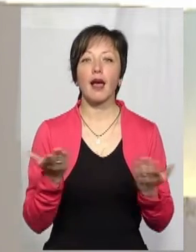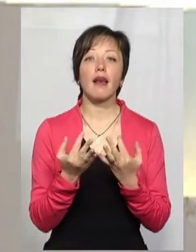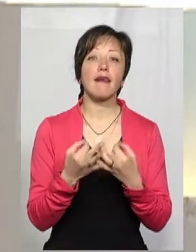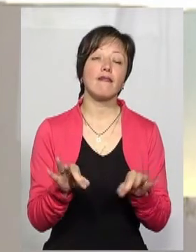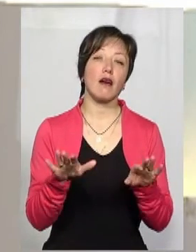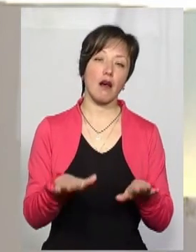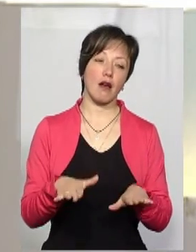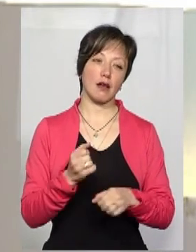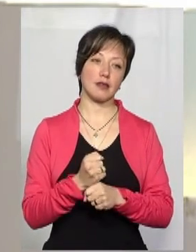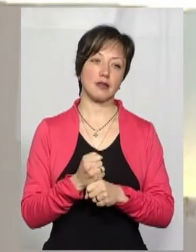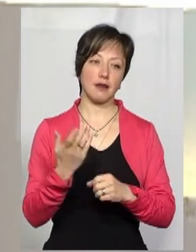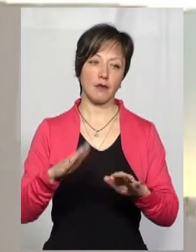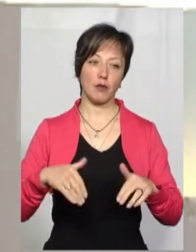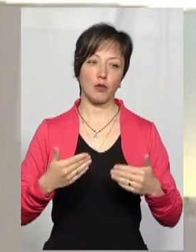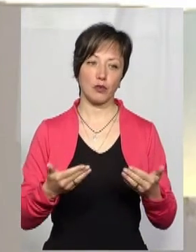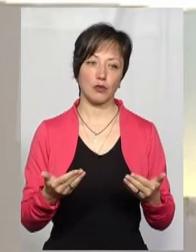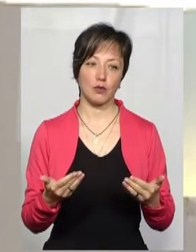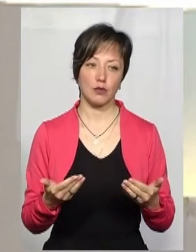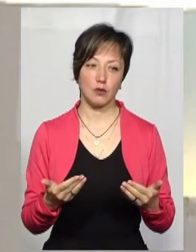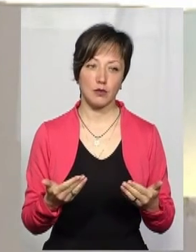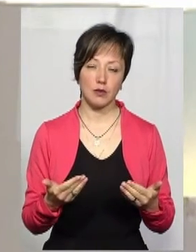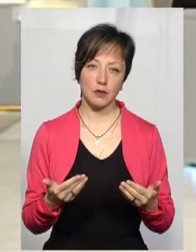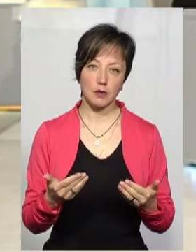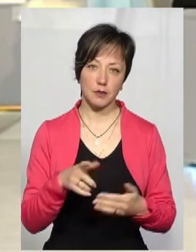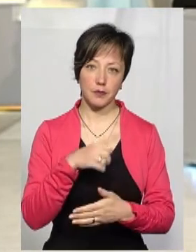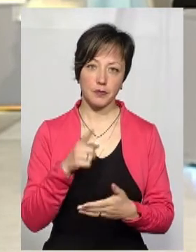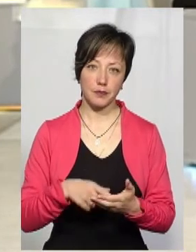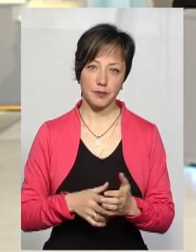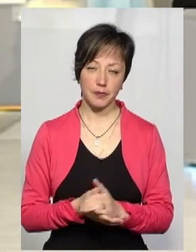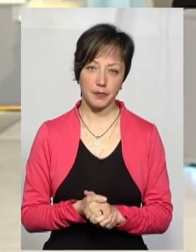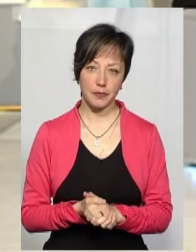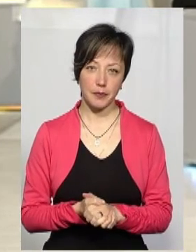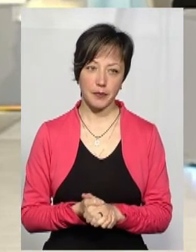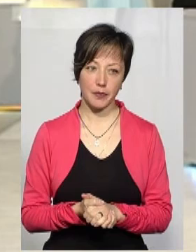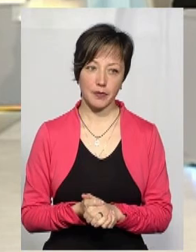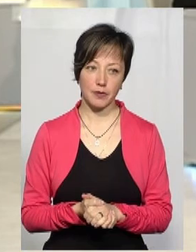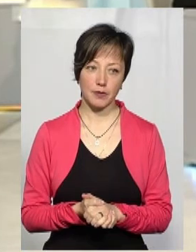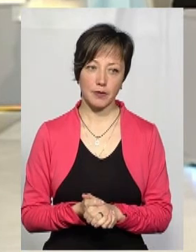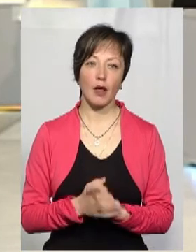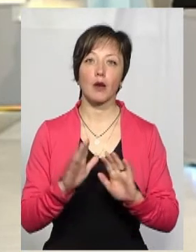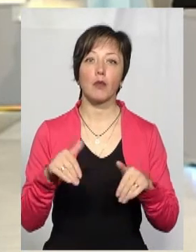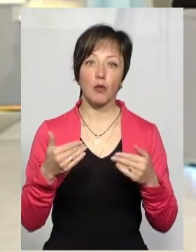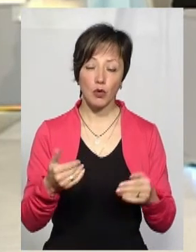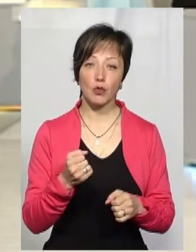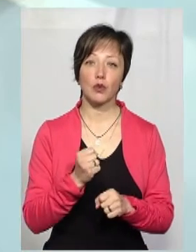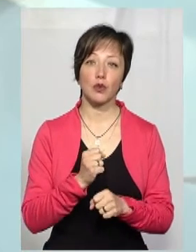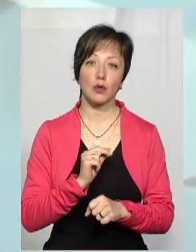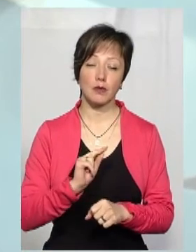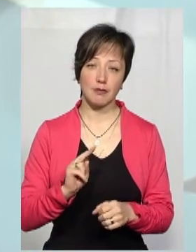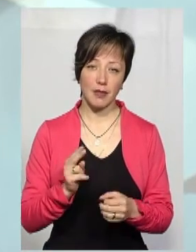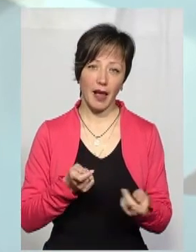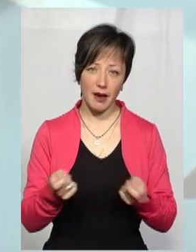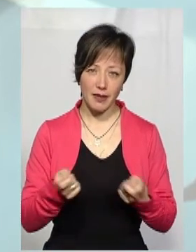вакансії ви пропонуєте, чи пропонують роботодавці, як на них зголошуються? Пропонують роботодавці,